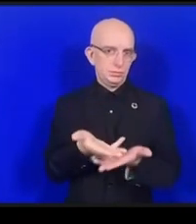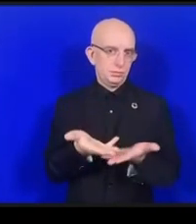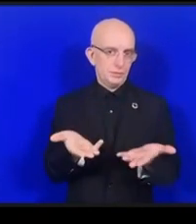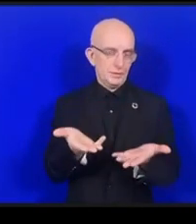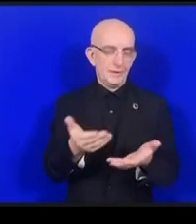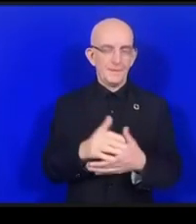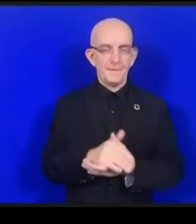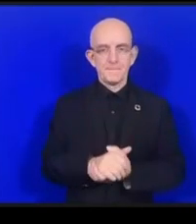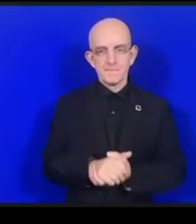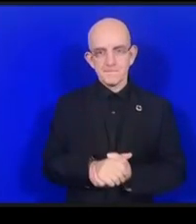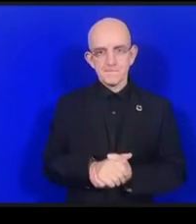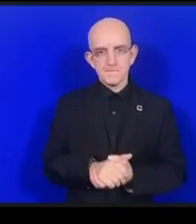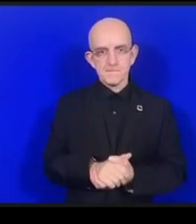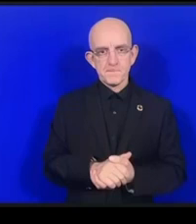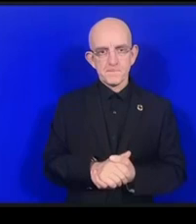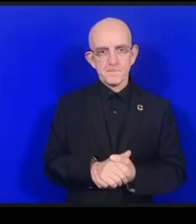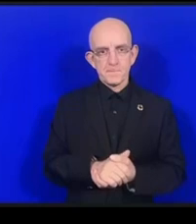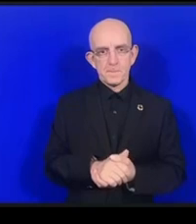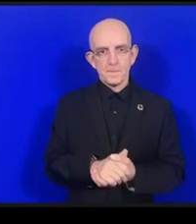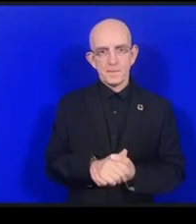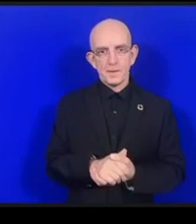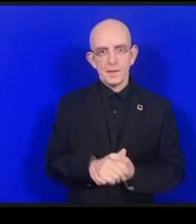разрыв в